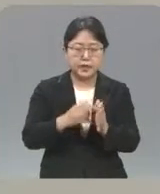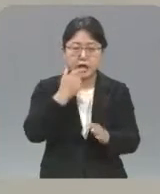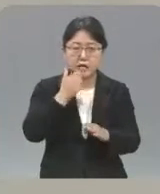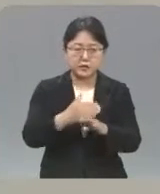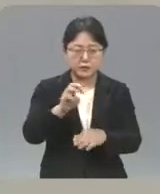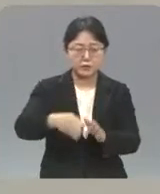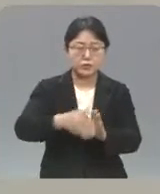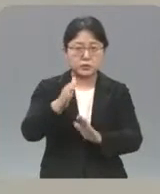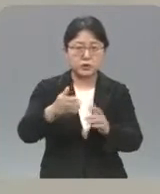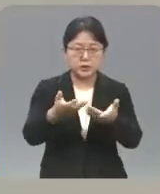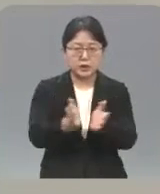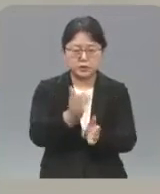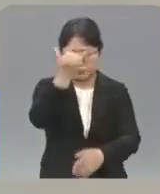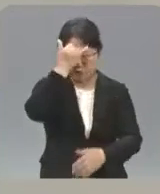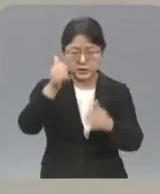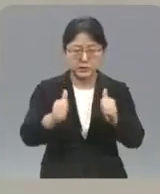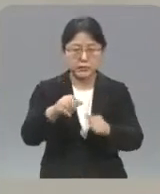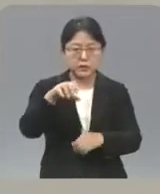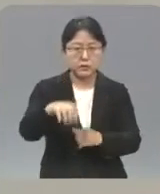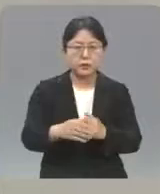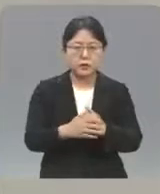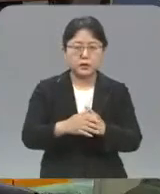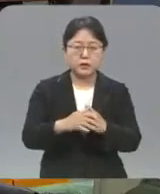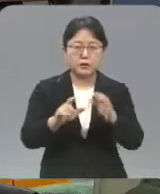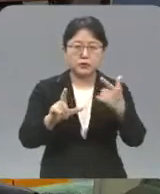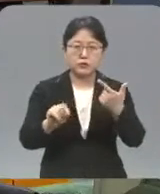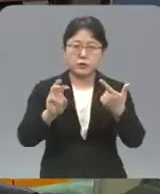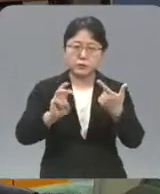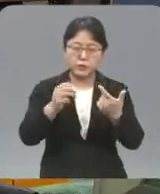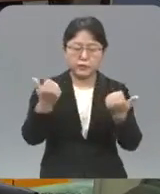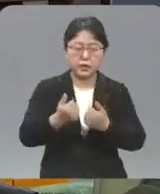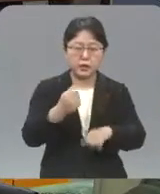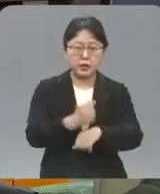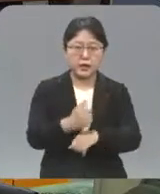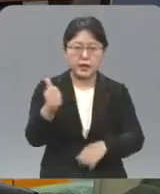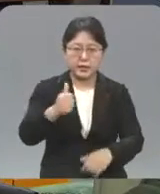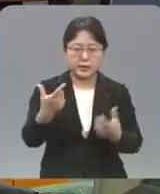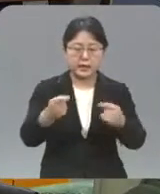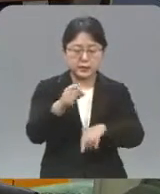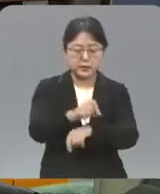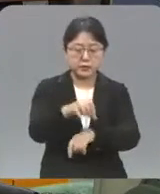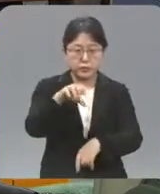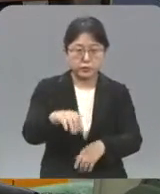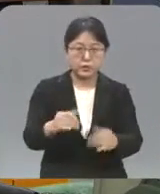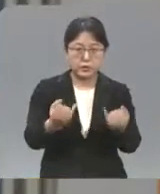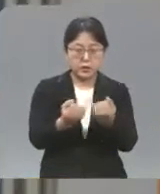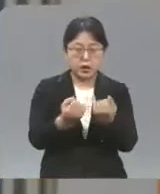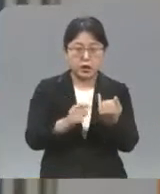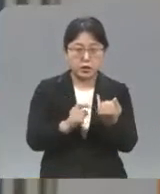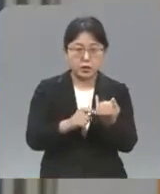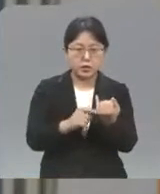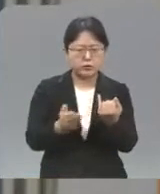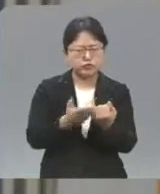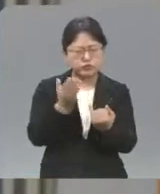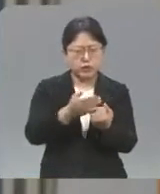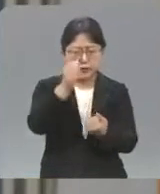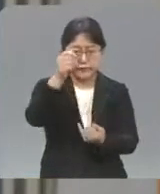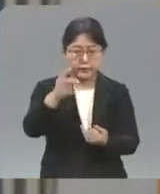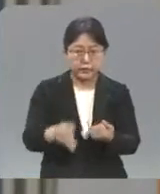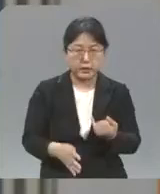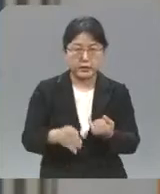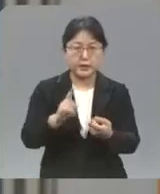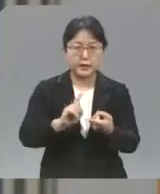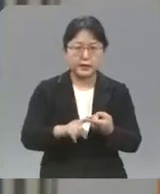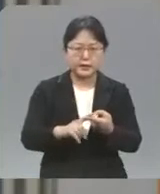민주당 광주시당 윤리심판원은 지난달 30일 회의를 열고 A씨가 같은 사무소 여직원을 수차례 추행했다는 의혹에